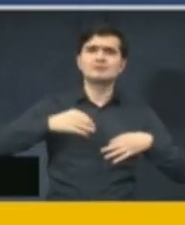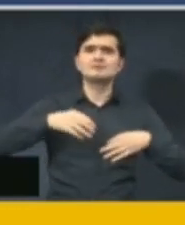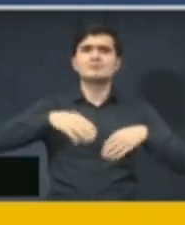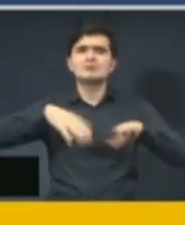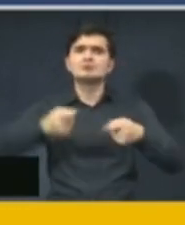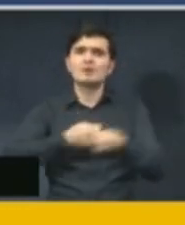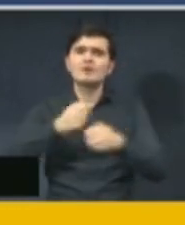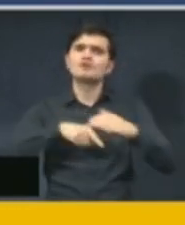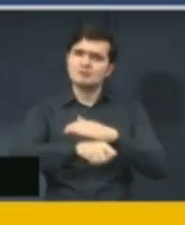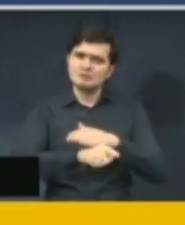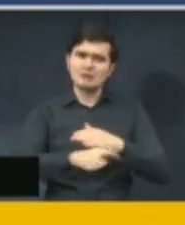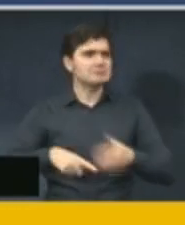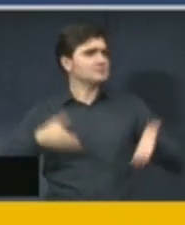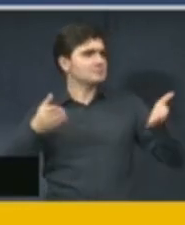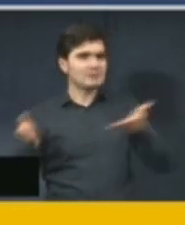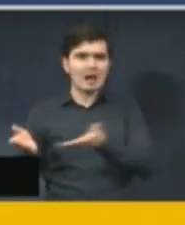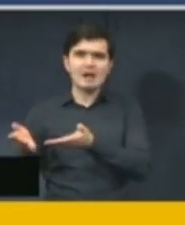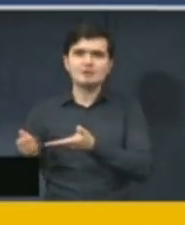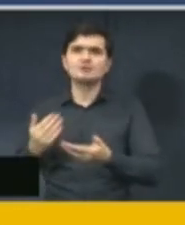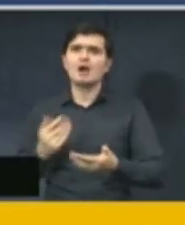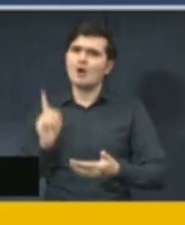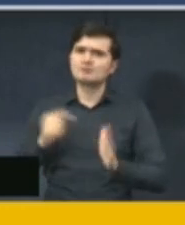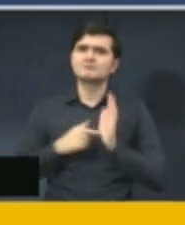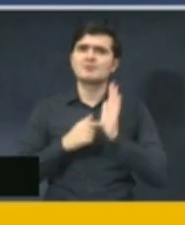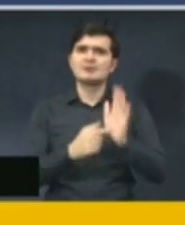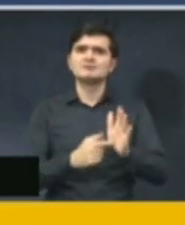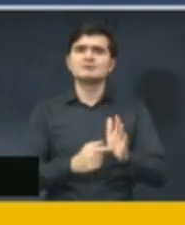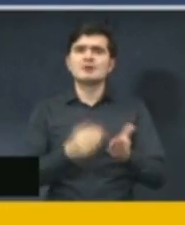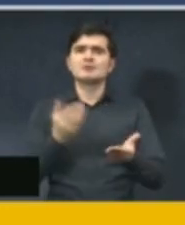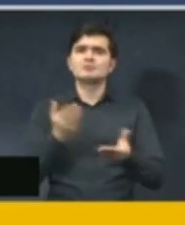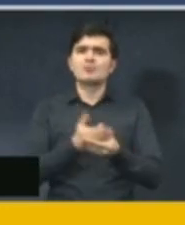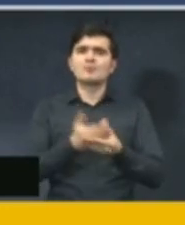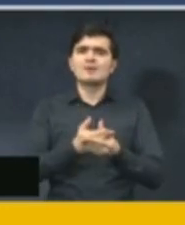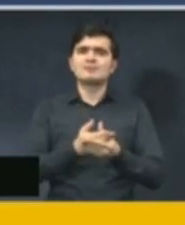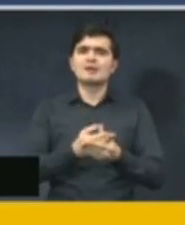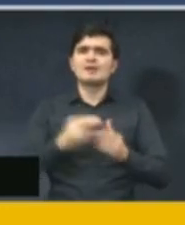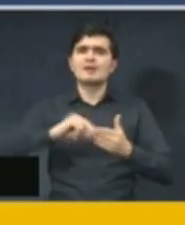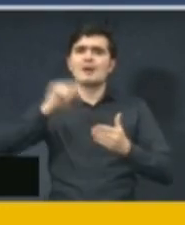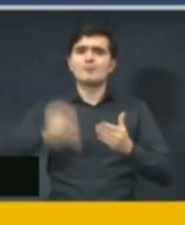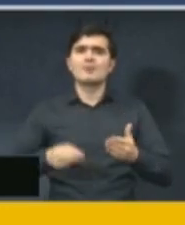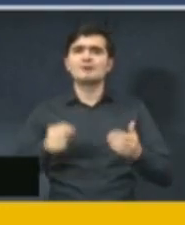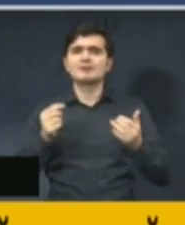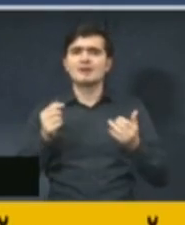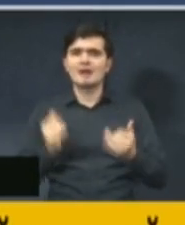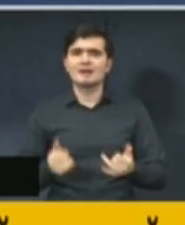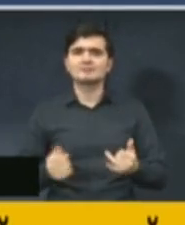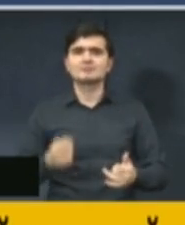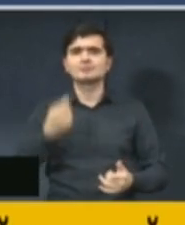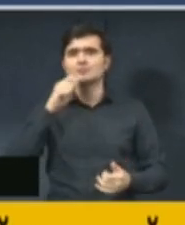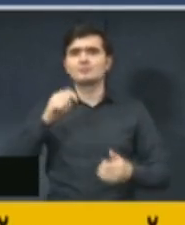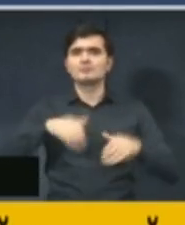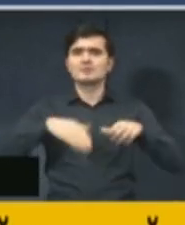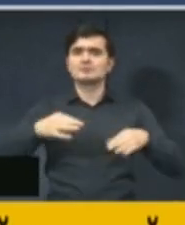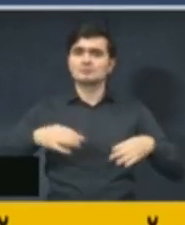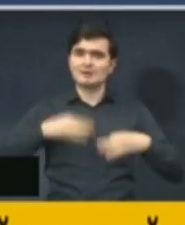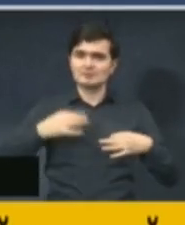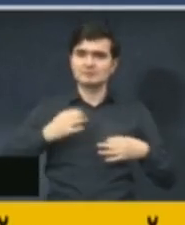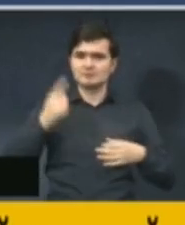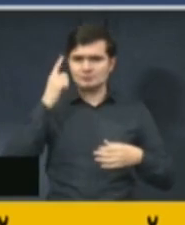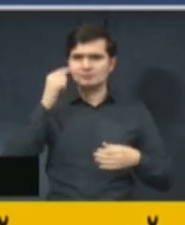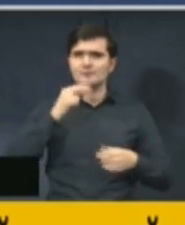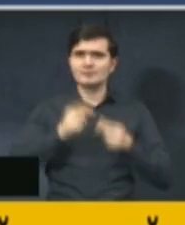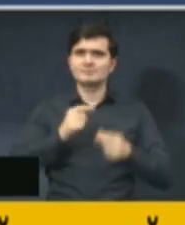Afacerilor Interne, vor fi aici pentru a prezenta actele normative care au fost aprobate astăzi. Domnul Ministrul Sănătății, sper să discutați și despre ordonanța